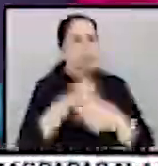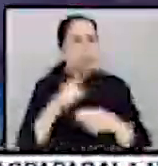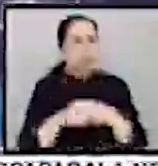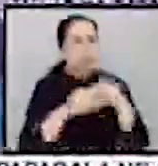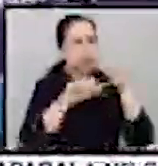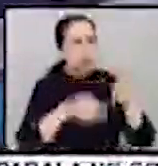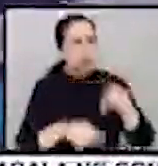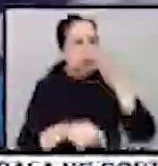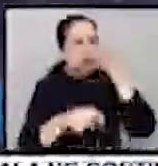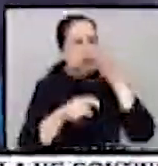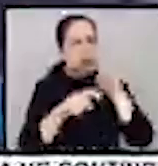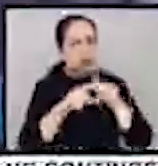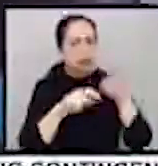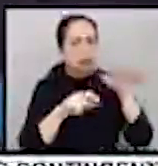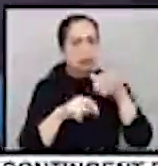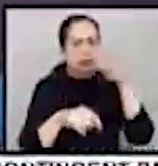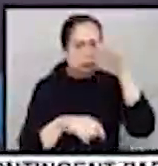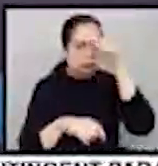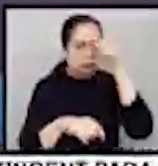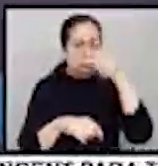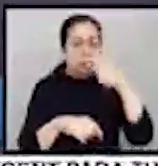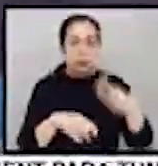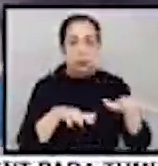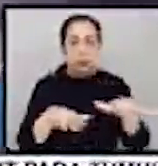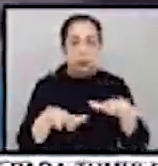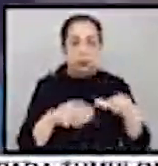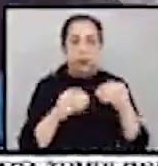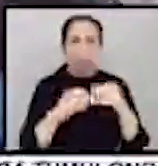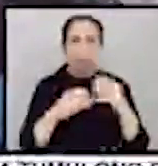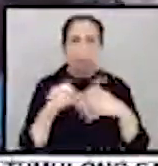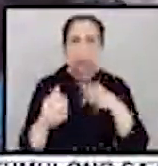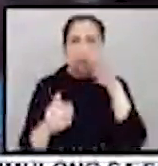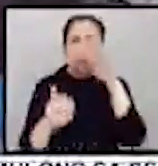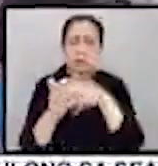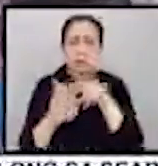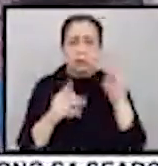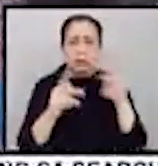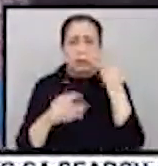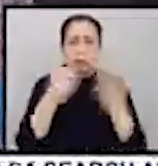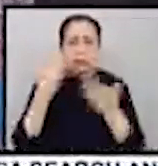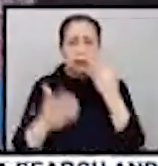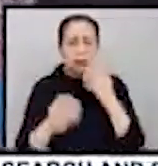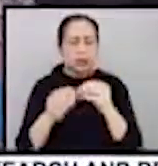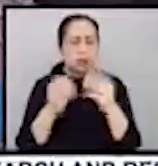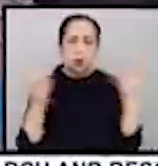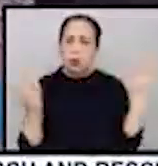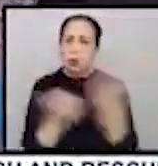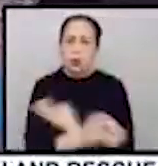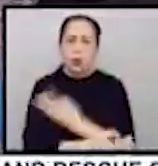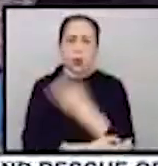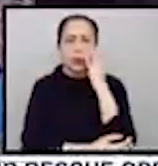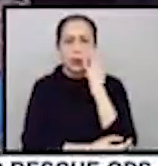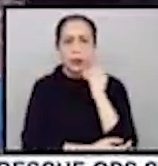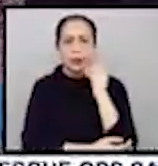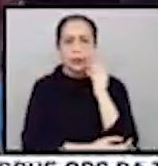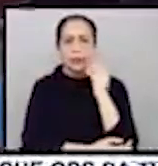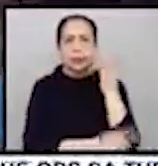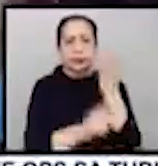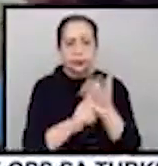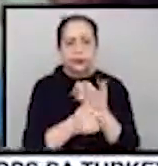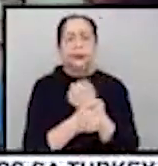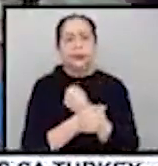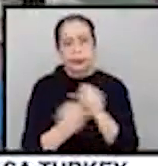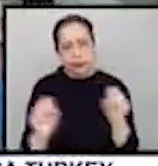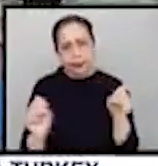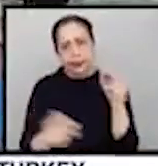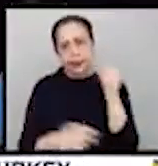ang lindolp na kumitil ng buhay na mahigit 4,000 katao ang pinakamalala niyang naranasan. Ligtas si Imelda at